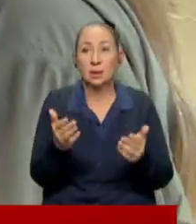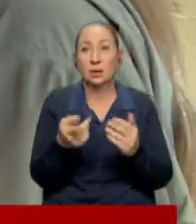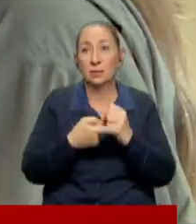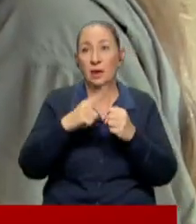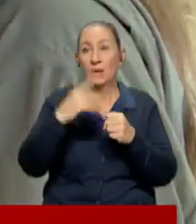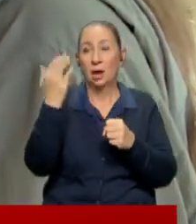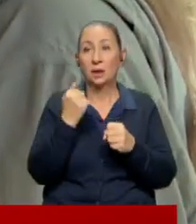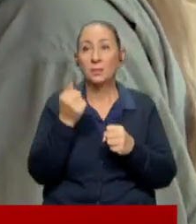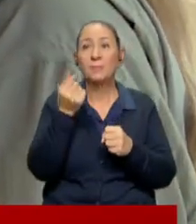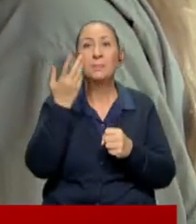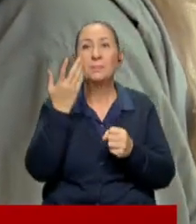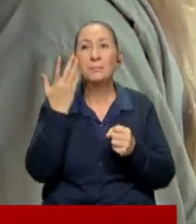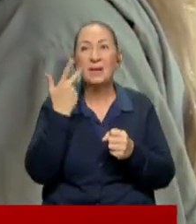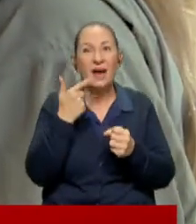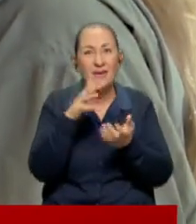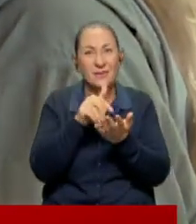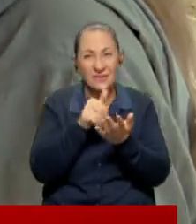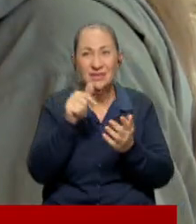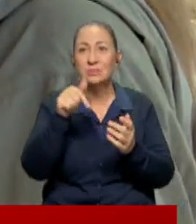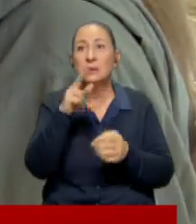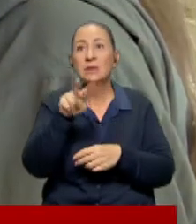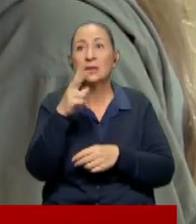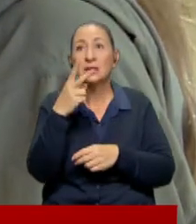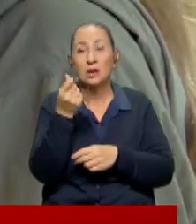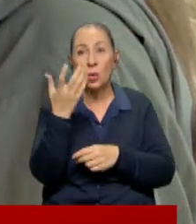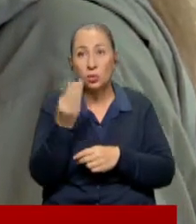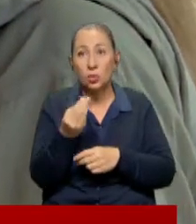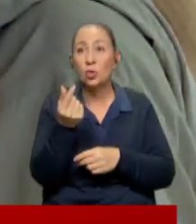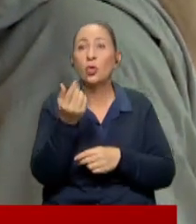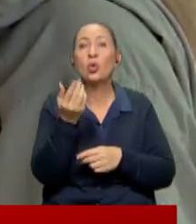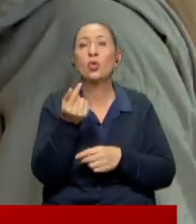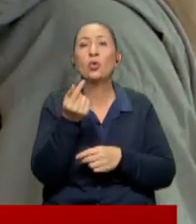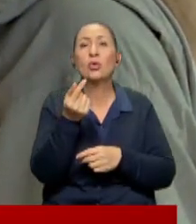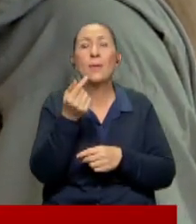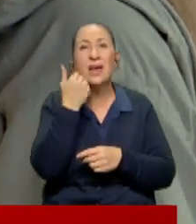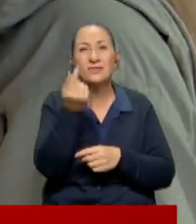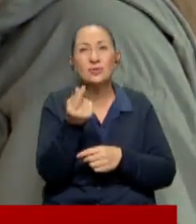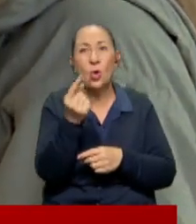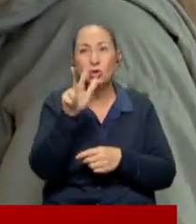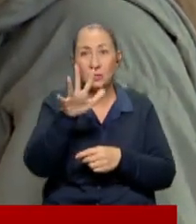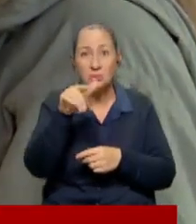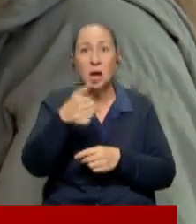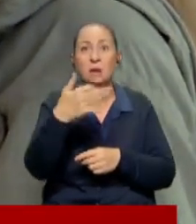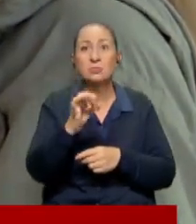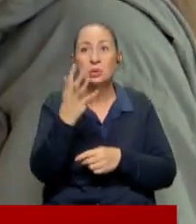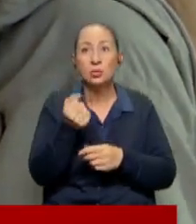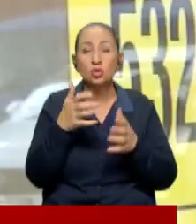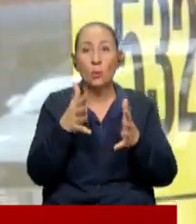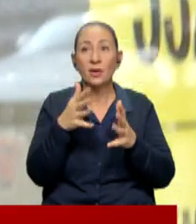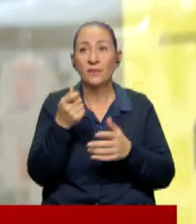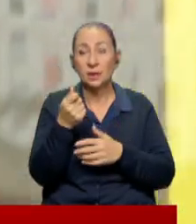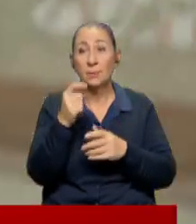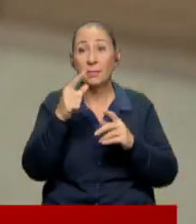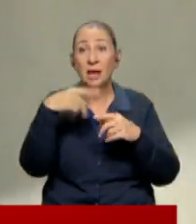Geçen hafta aldığım pirinç 22,5 liraya, şimdi 27 lira oldu. Kuru fasulyeyi alıyordun 35 liraya, şimdi 60 lira oldu toptan fiyatı.